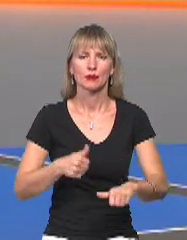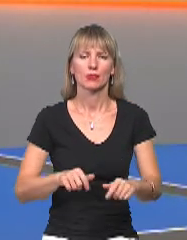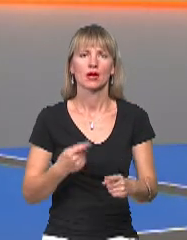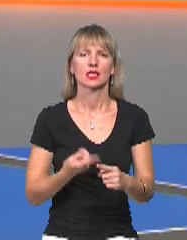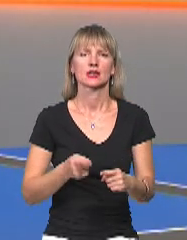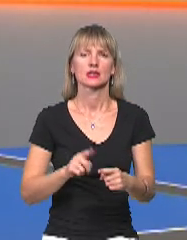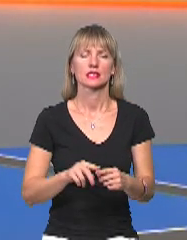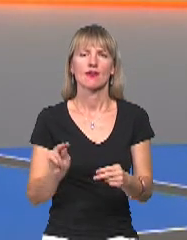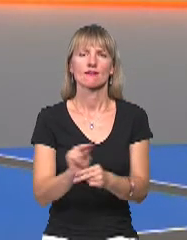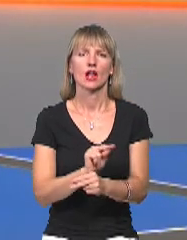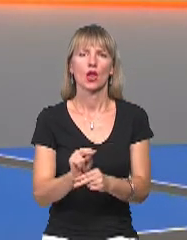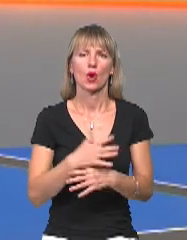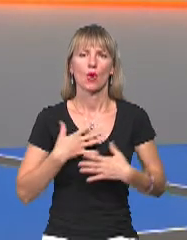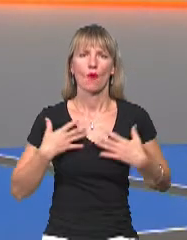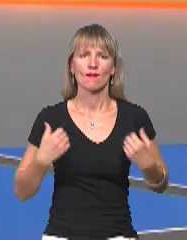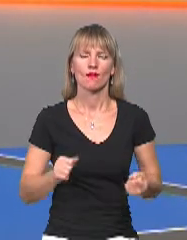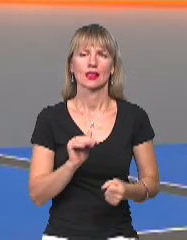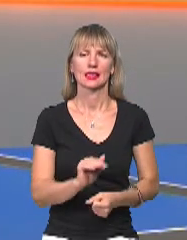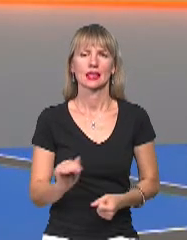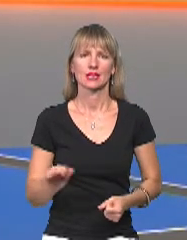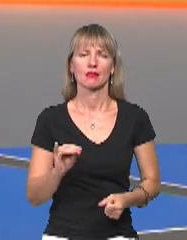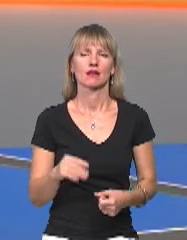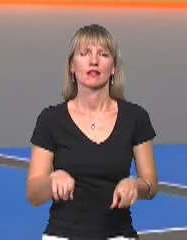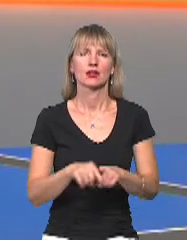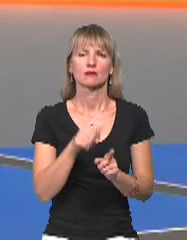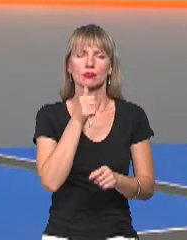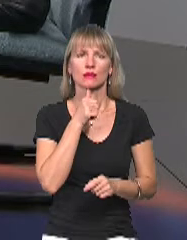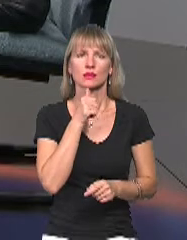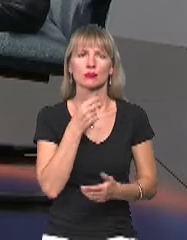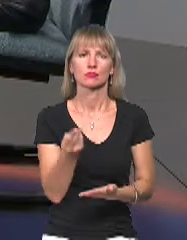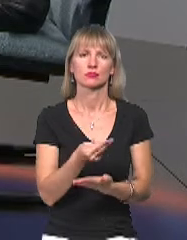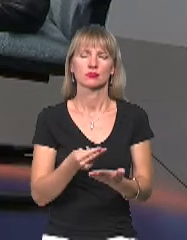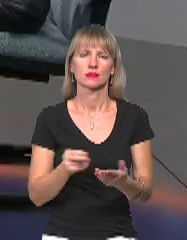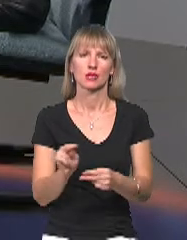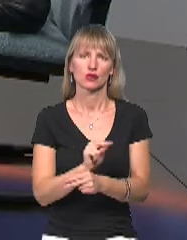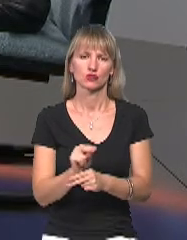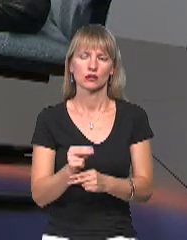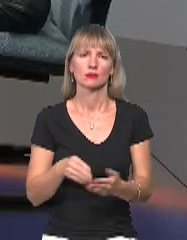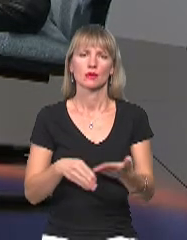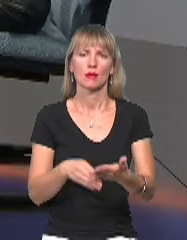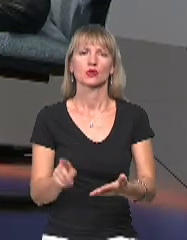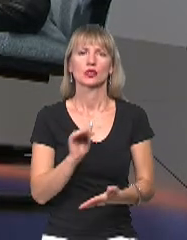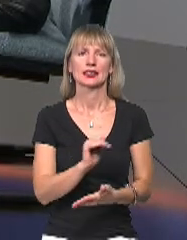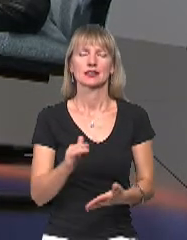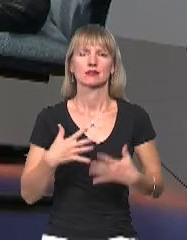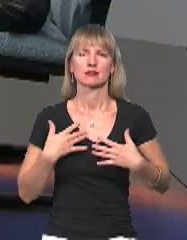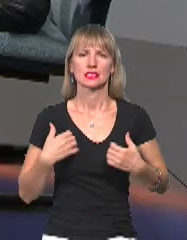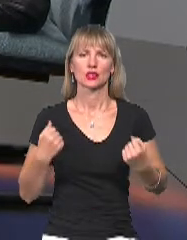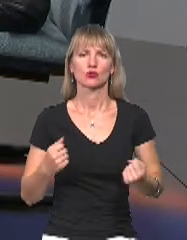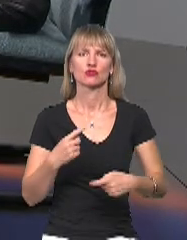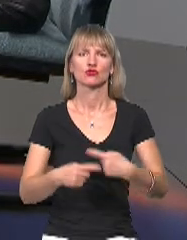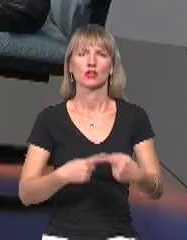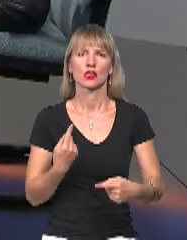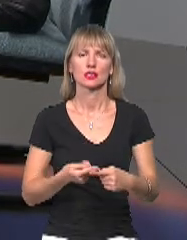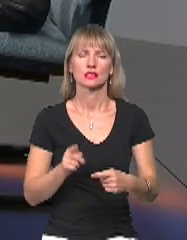це виліковує дітей, і таким чином елементи арт-терапії сприяють тому, що діти зцілюються через